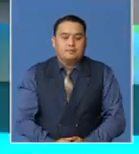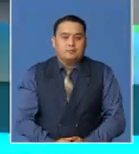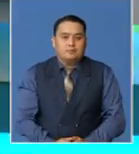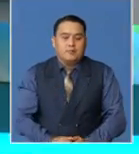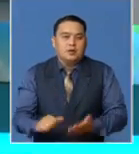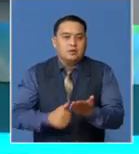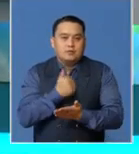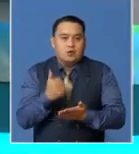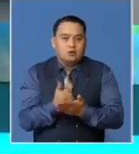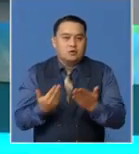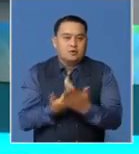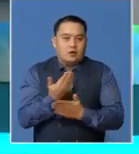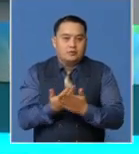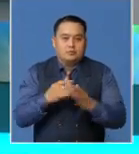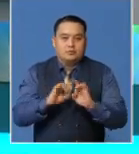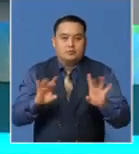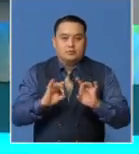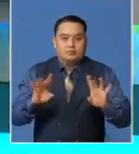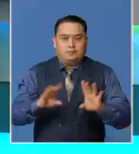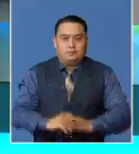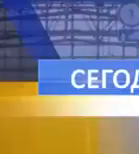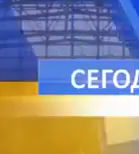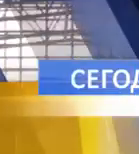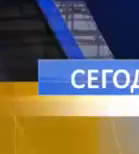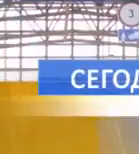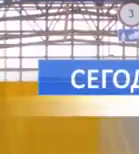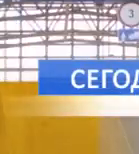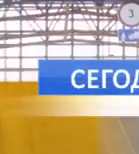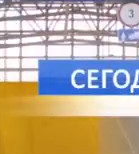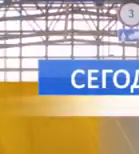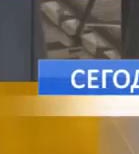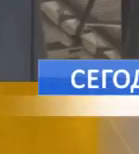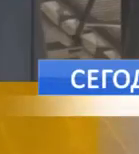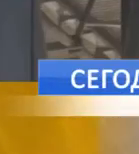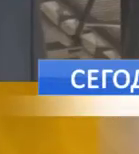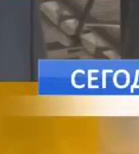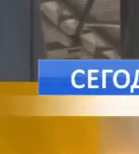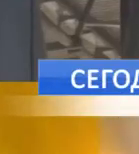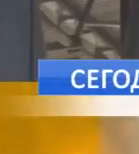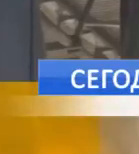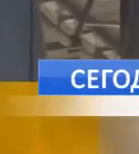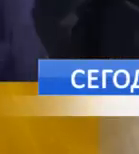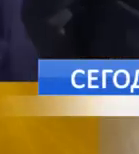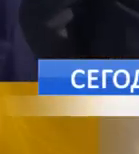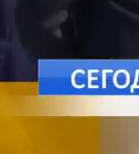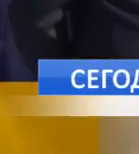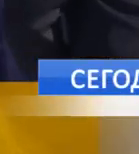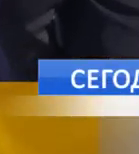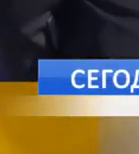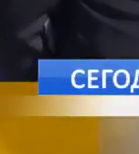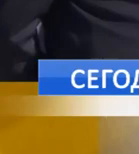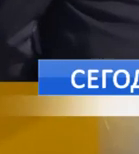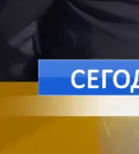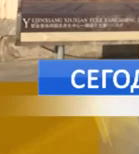смотрите в сегодняшнем выпуске отель галерея и даже цирк в mcpe саргасс в